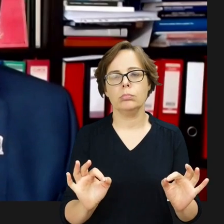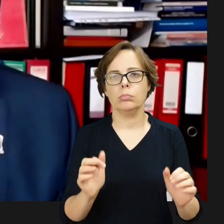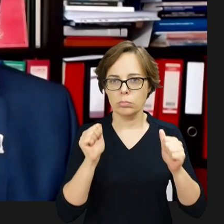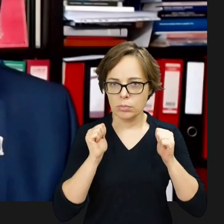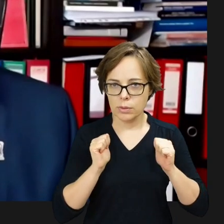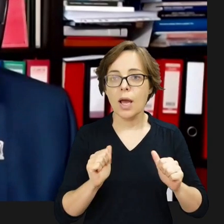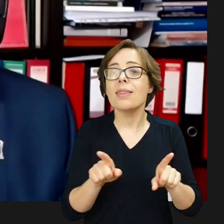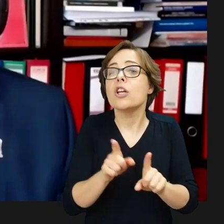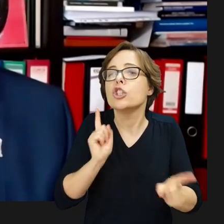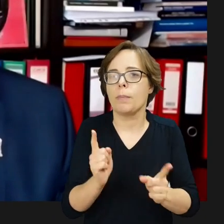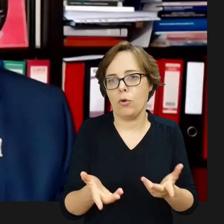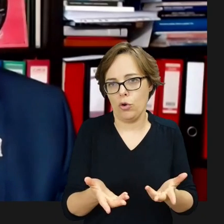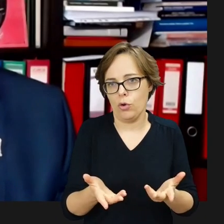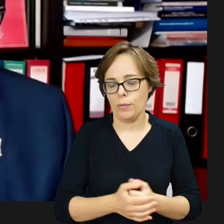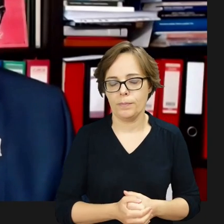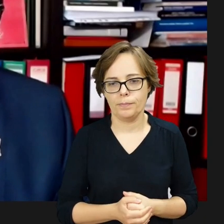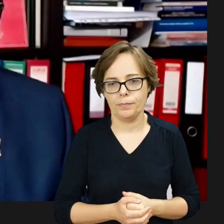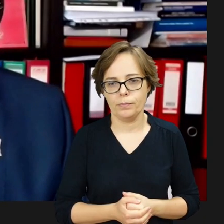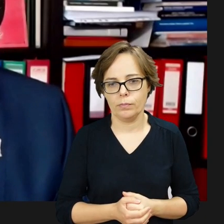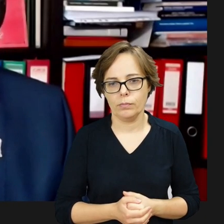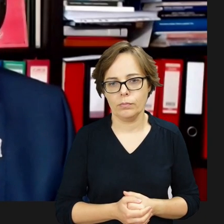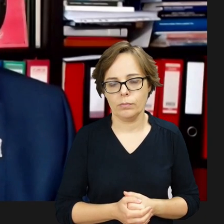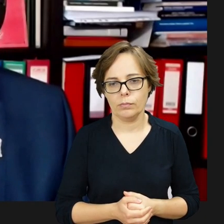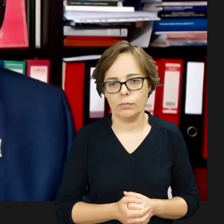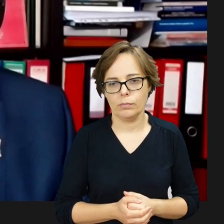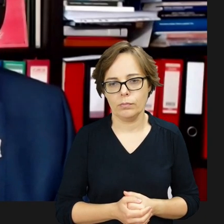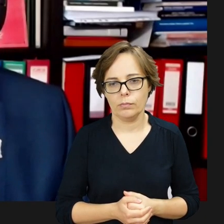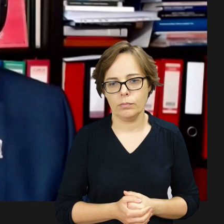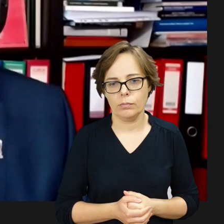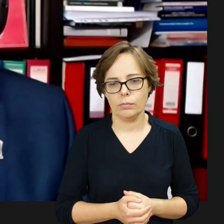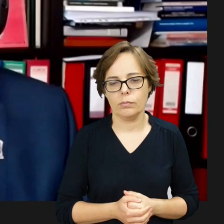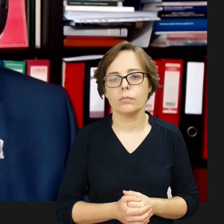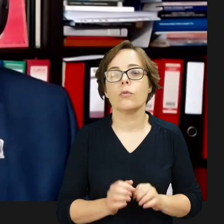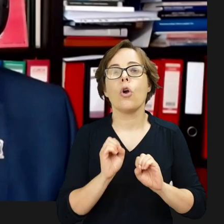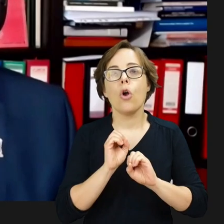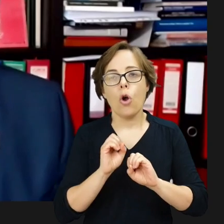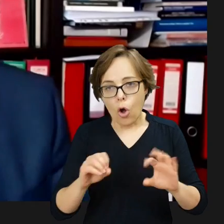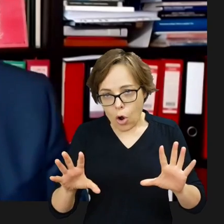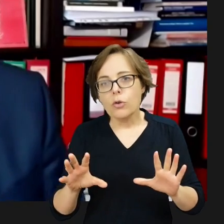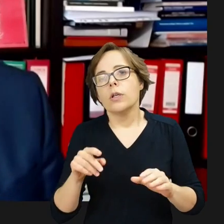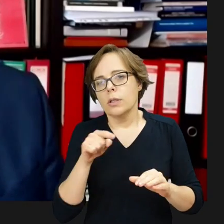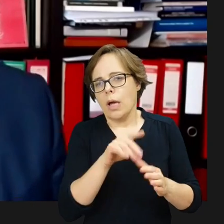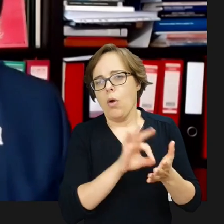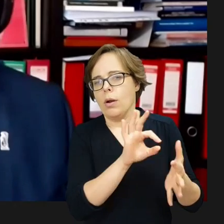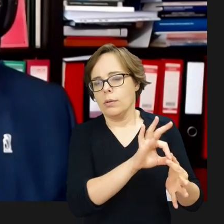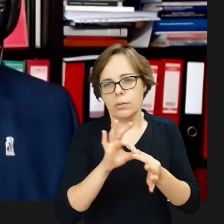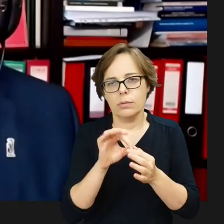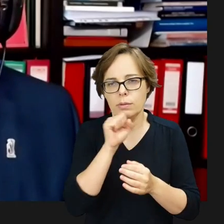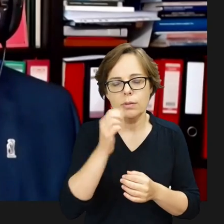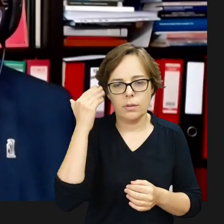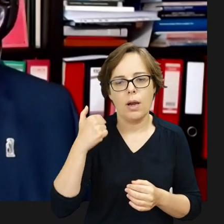szybkie. Rzeczywiście, odnosząc się znowu do tych wojen punickich, ja zapytałem w związku z tą konferencją paru